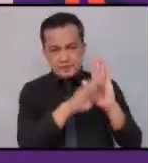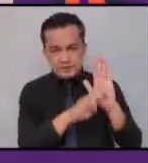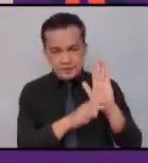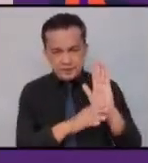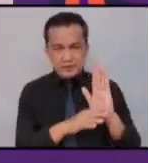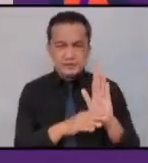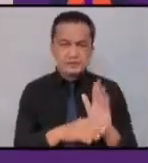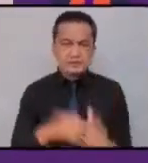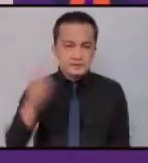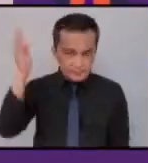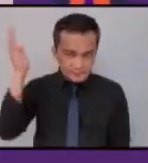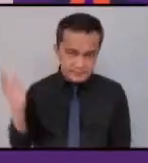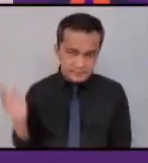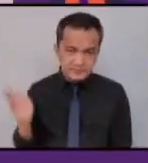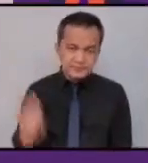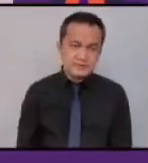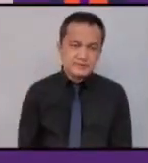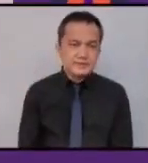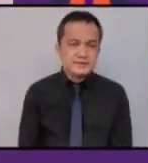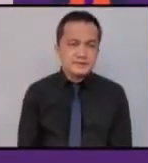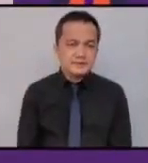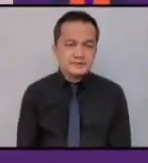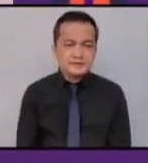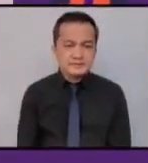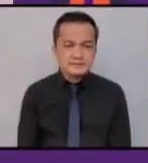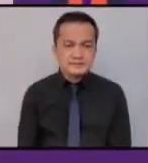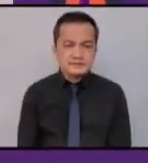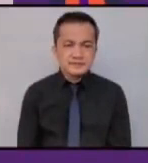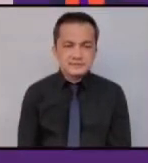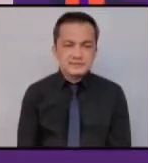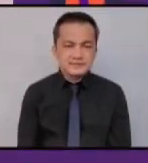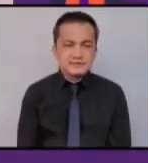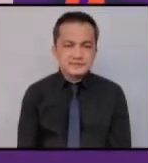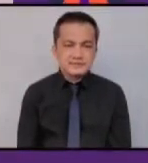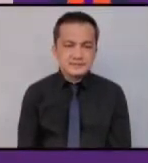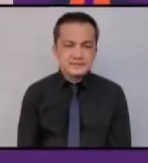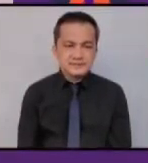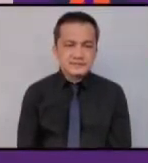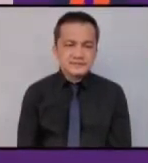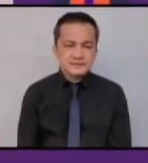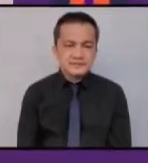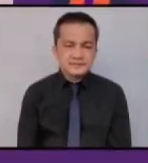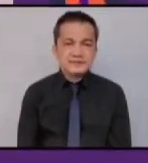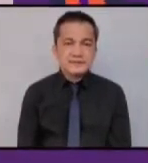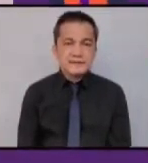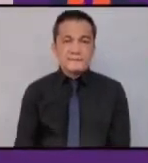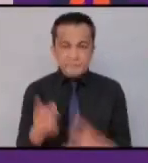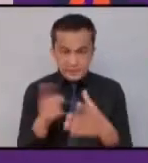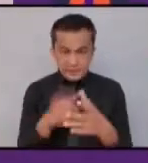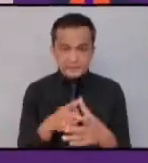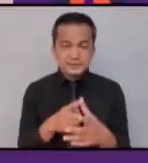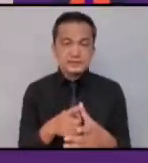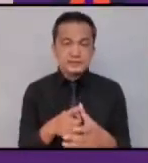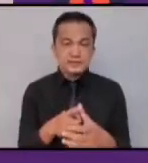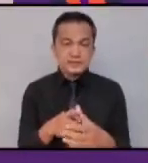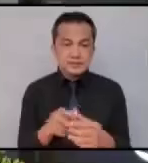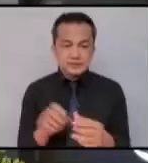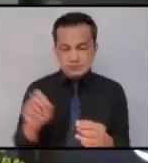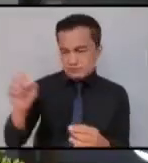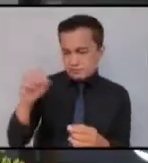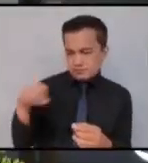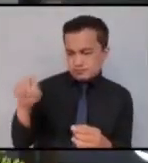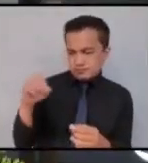pencil, scissors, glue, at googly eyes. Uy! Una pa muna, gumuhit ng mga hugis sa gagamitin. Okay. So we